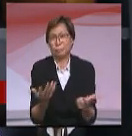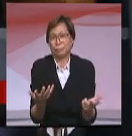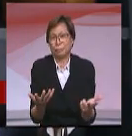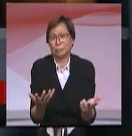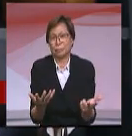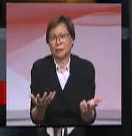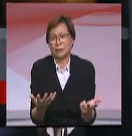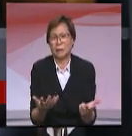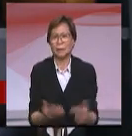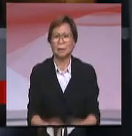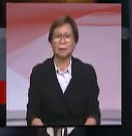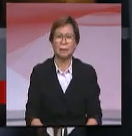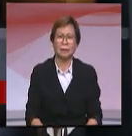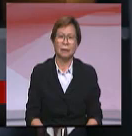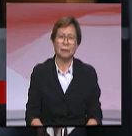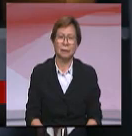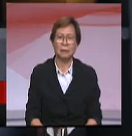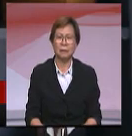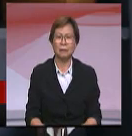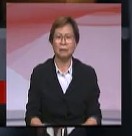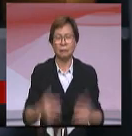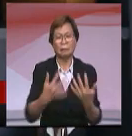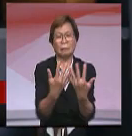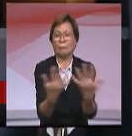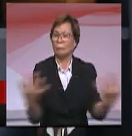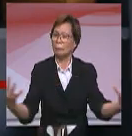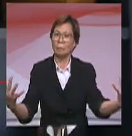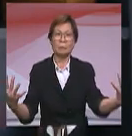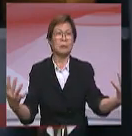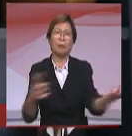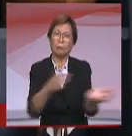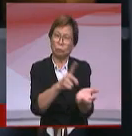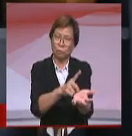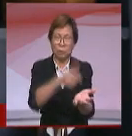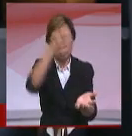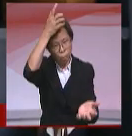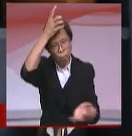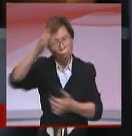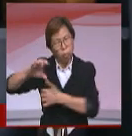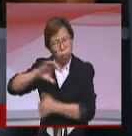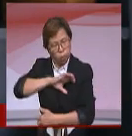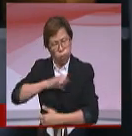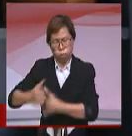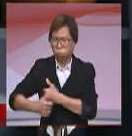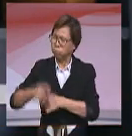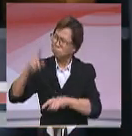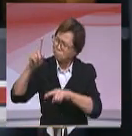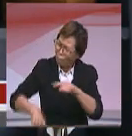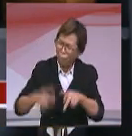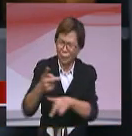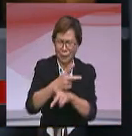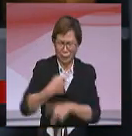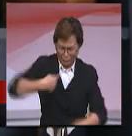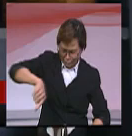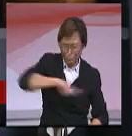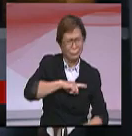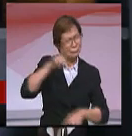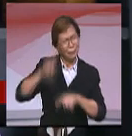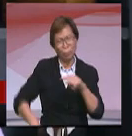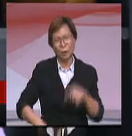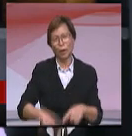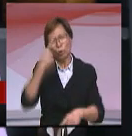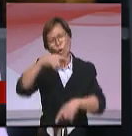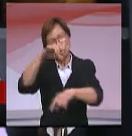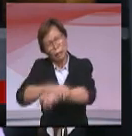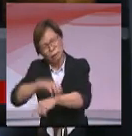Peranannya semata-mata tidak mampu untuk menjaga kita. Betul, setiap tangkapan berlaku setiap hari dan